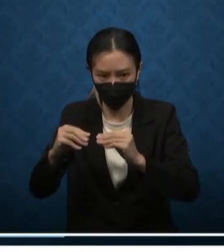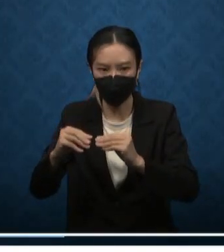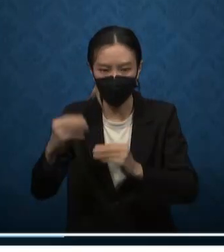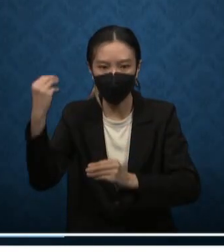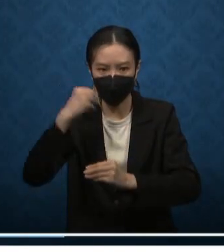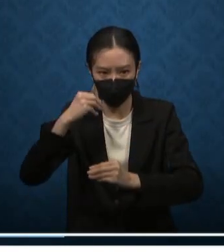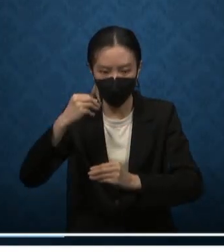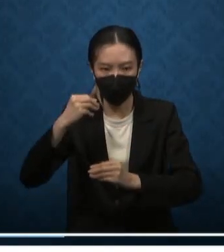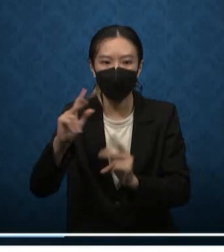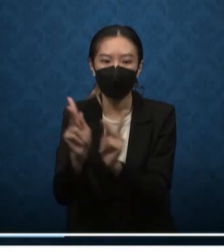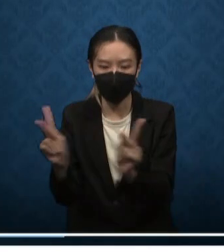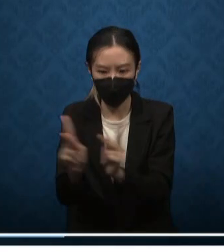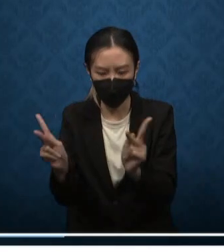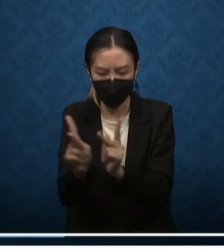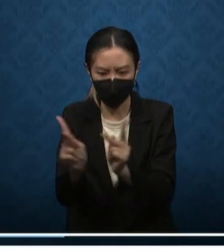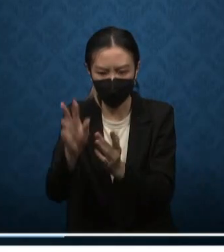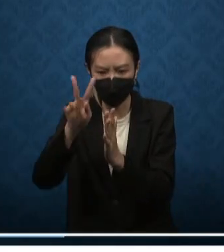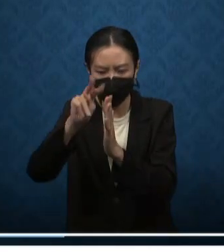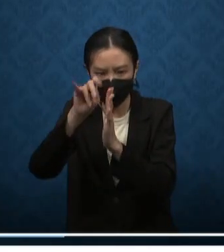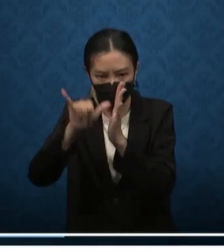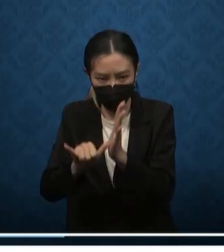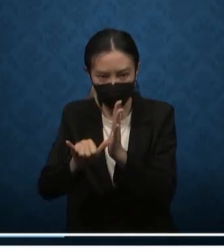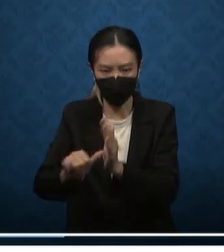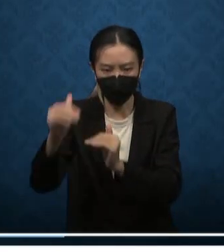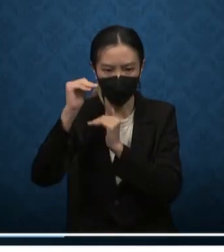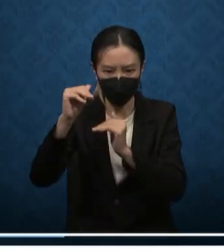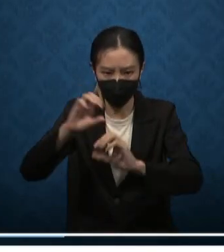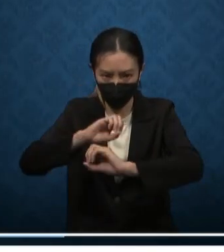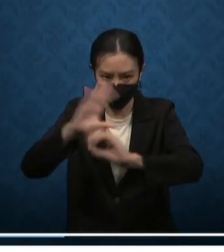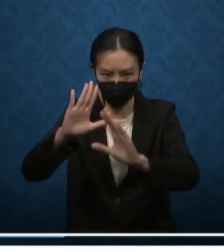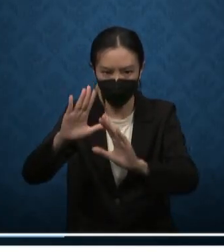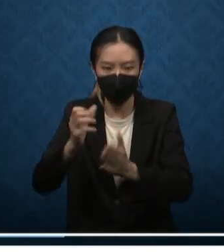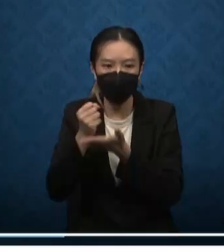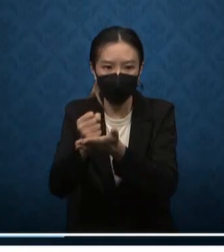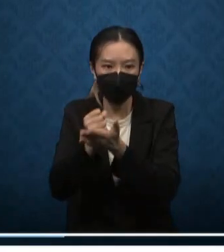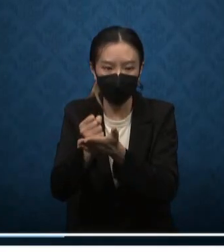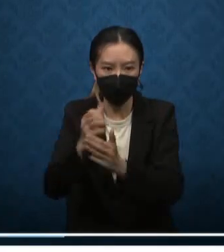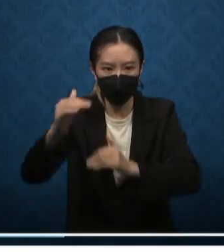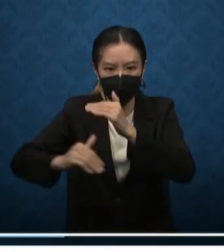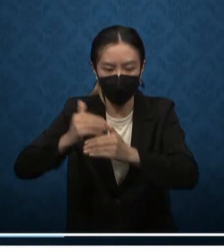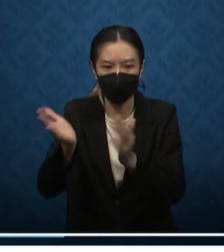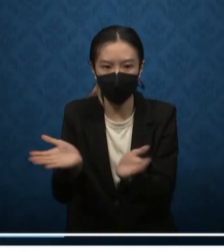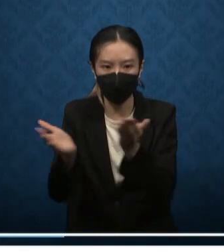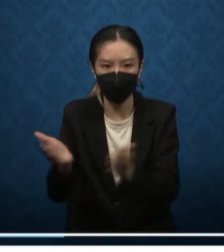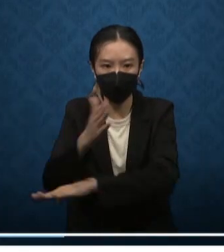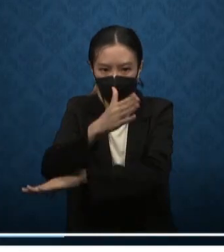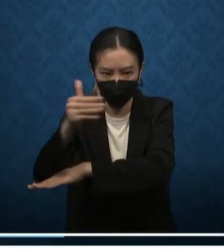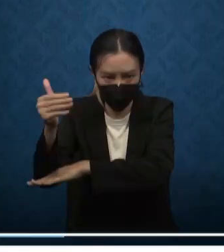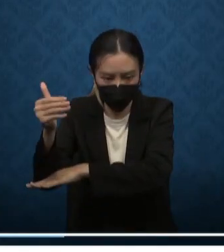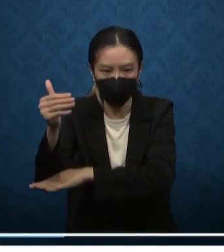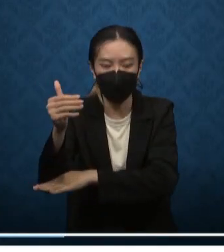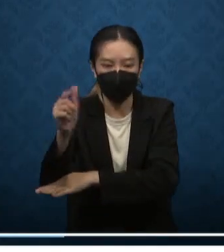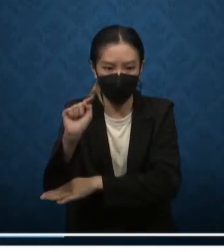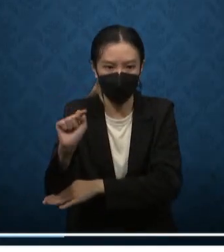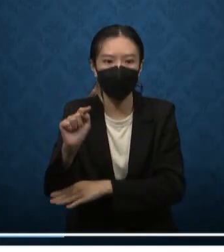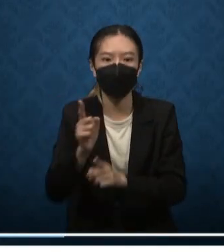กรรมการมีบทบาทในการกำหนดนโยบายที่ชัดเจนเพื่อเป็นการขับเคลื่อนวาระแห่งชาติดังที่ได้เสนอในข้อ